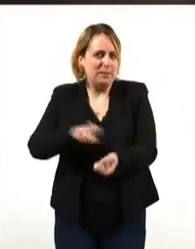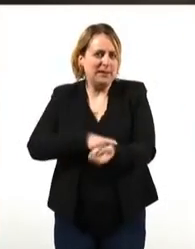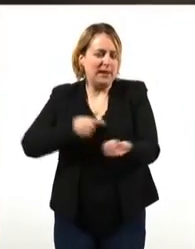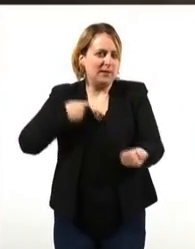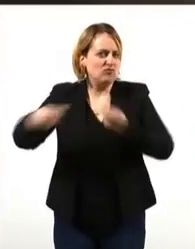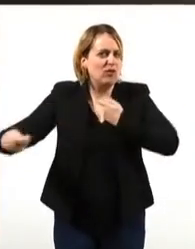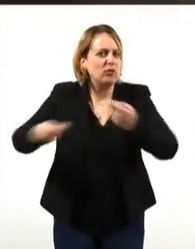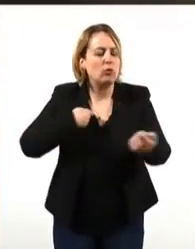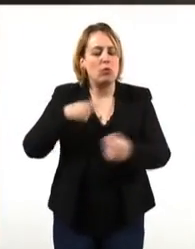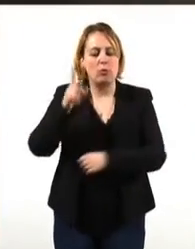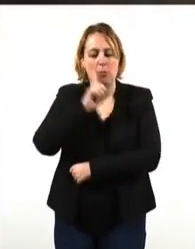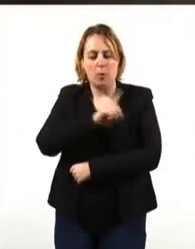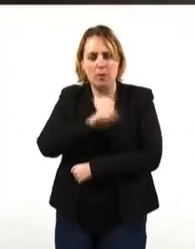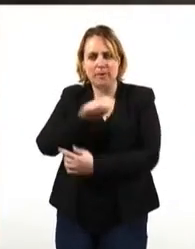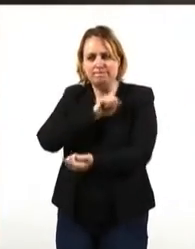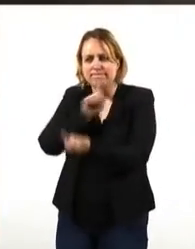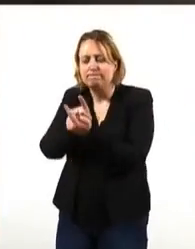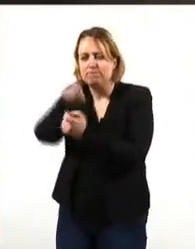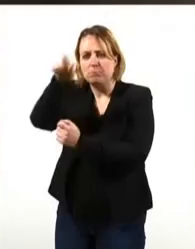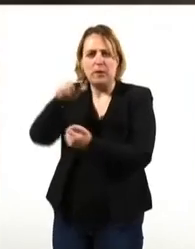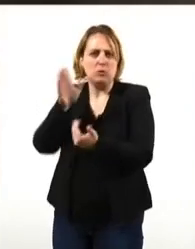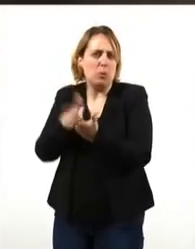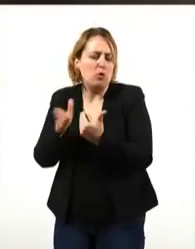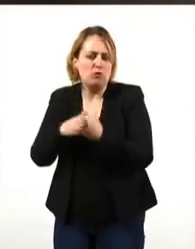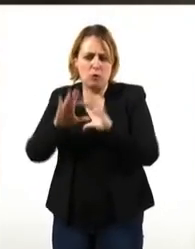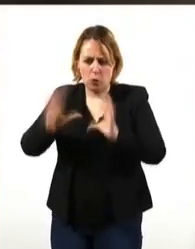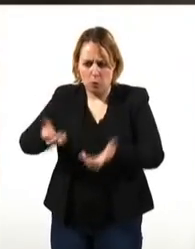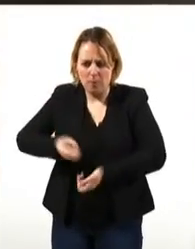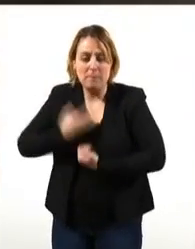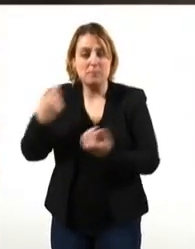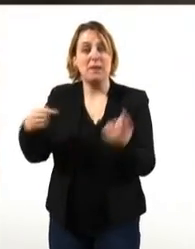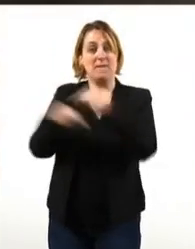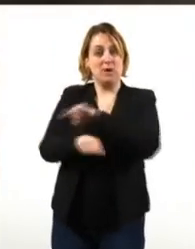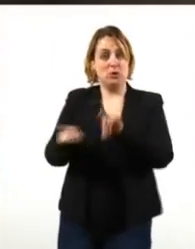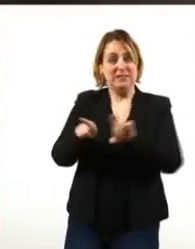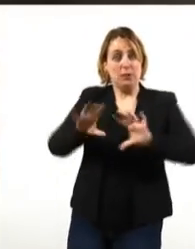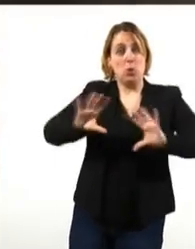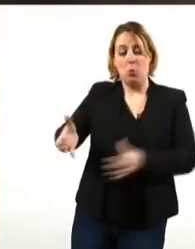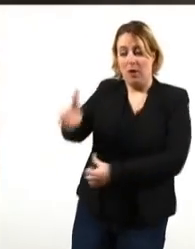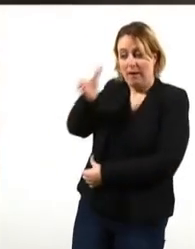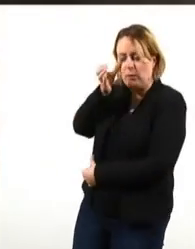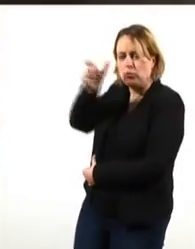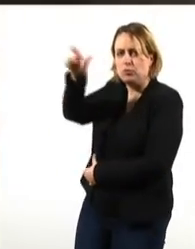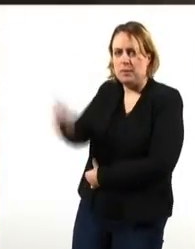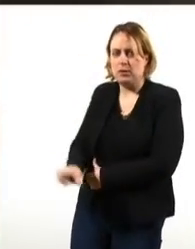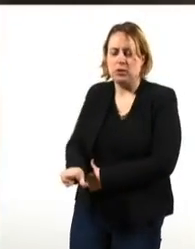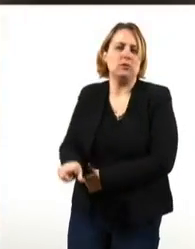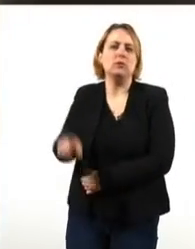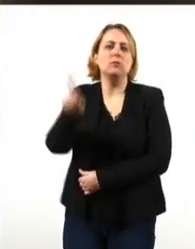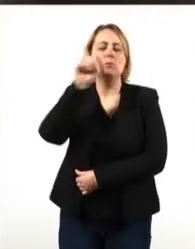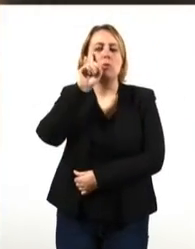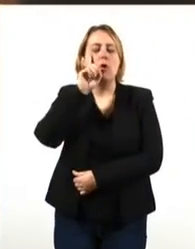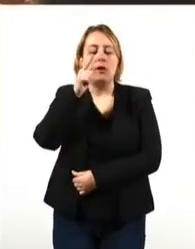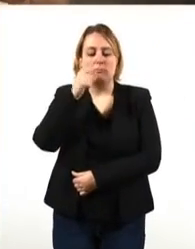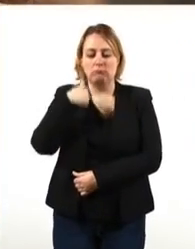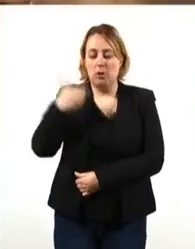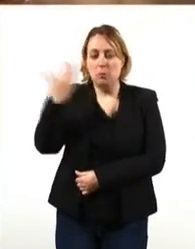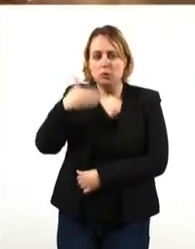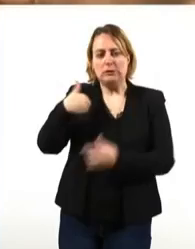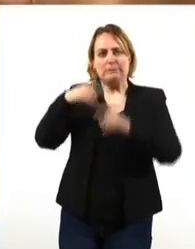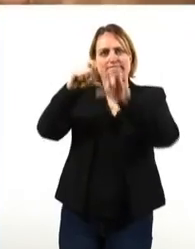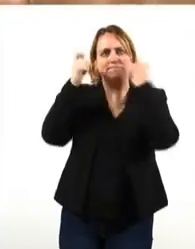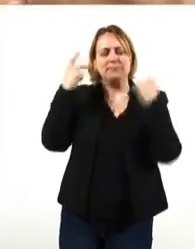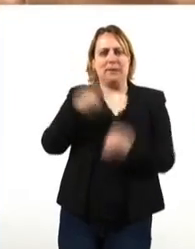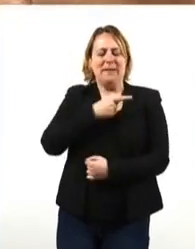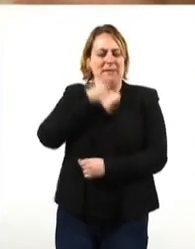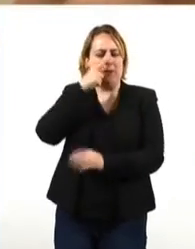un proche, savoir comment parler, comment écouter, parce que je pense que honnêtement on n'a pas besoin d'être médecin ou psychologue